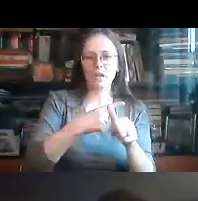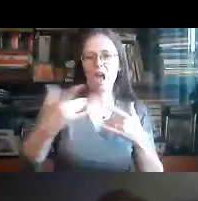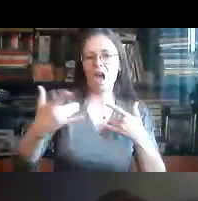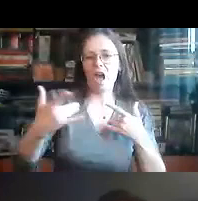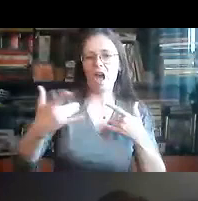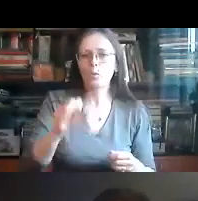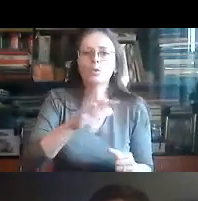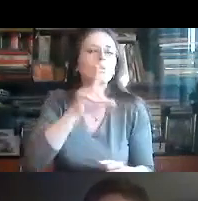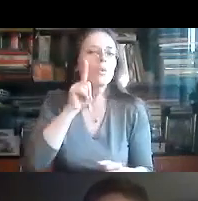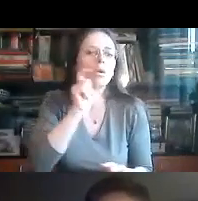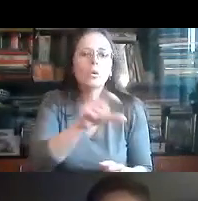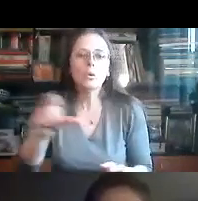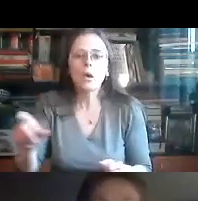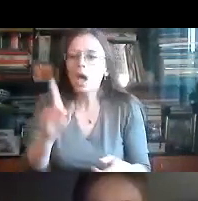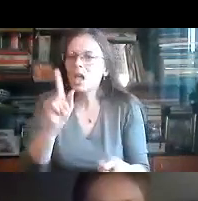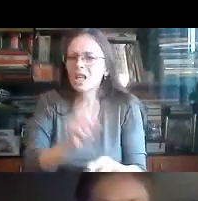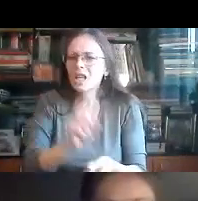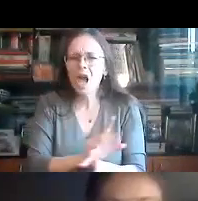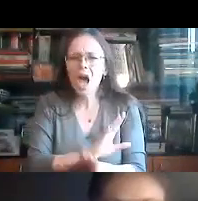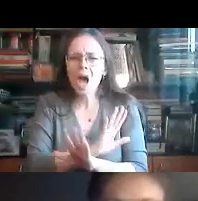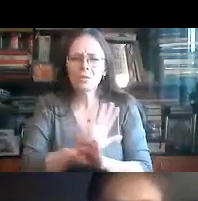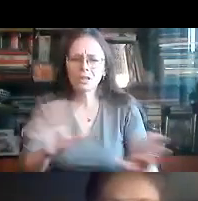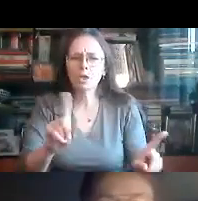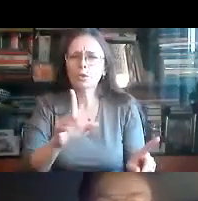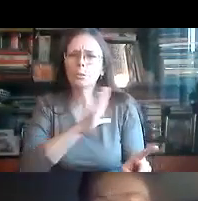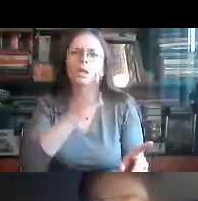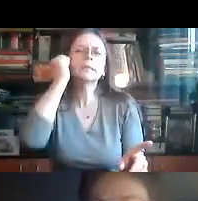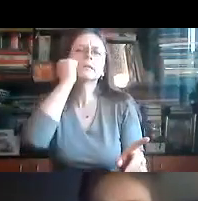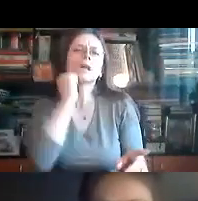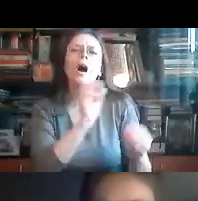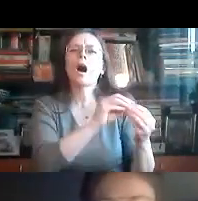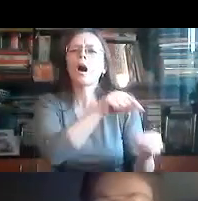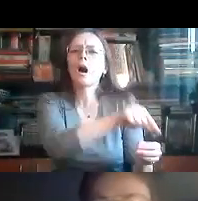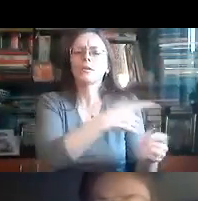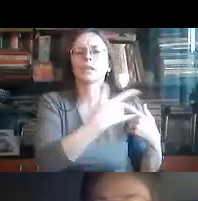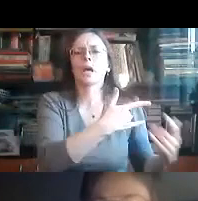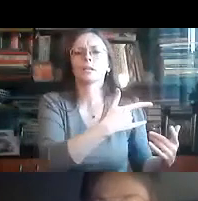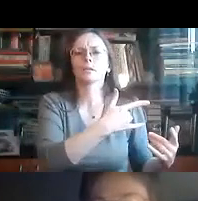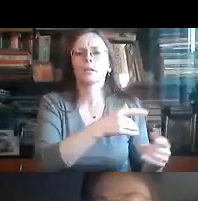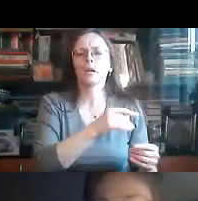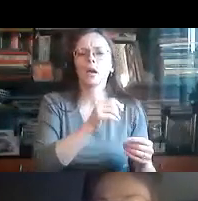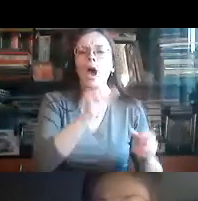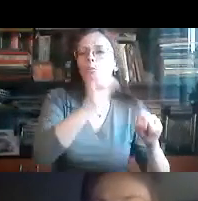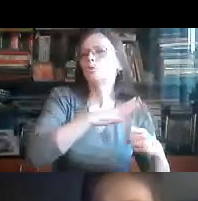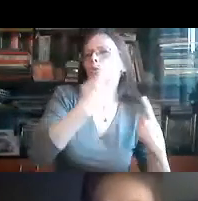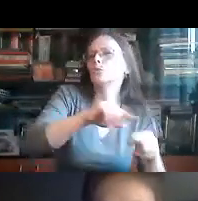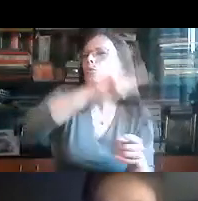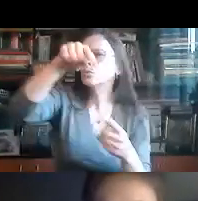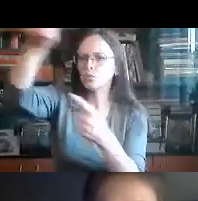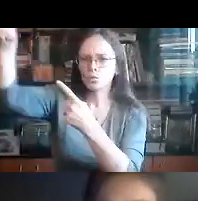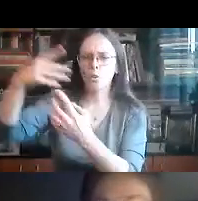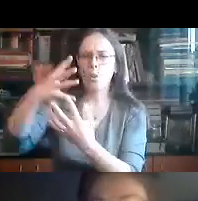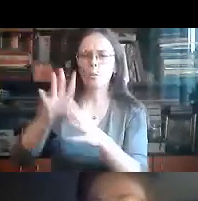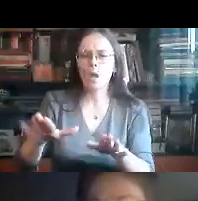режиссеры театра, кино и так далее, которые пришли просто непонятно откуда, взяли в камеру в руки и вдруг начинают